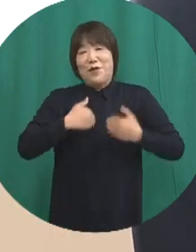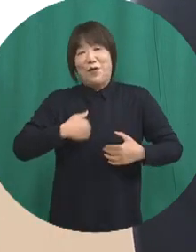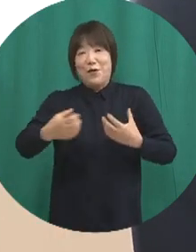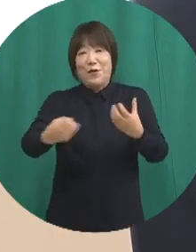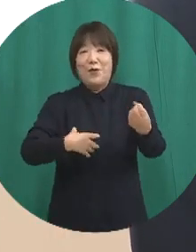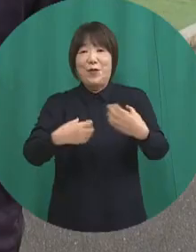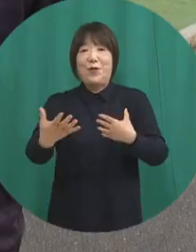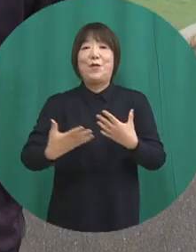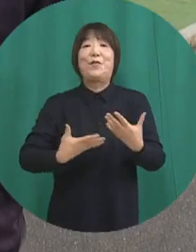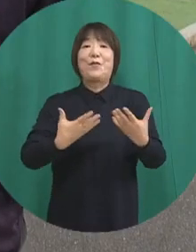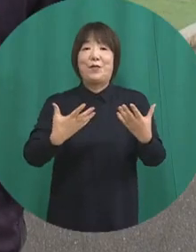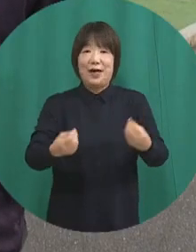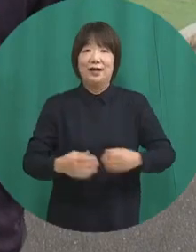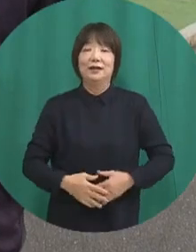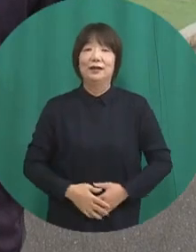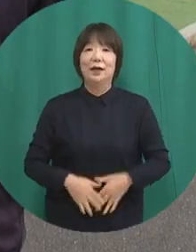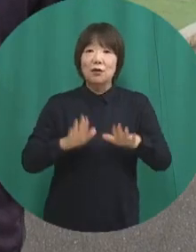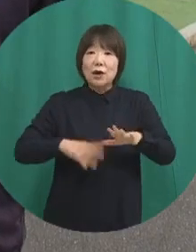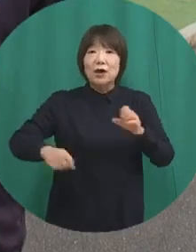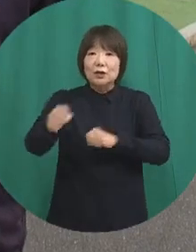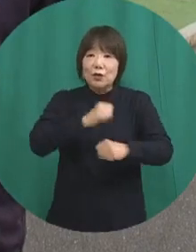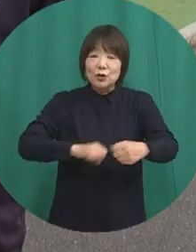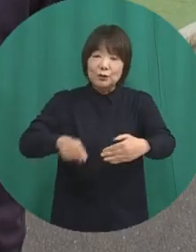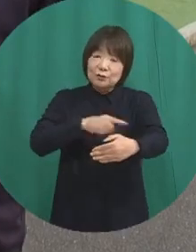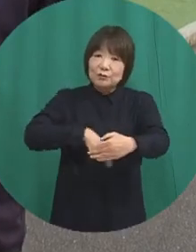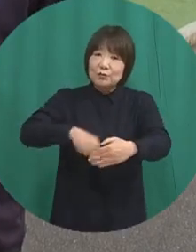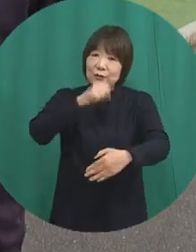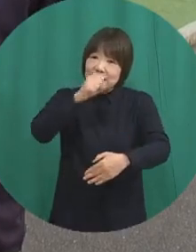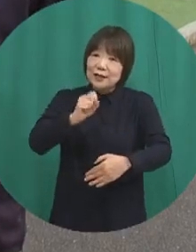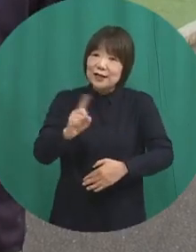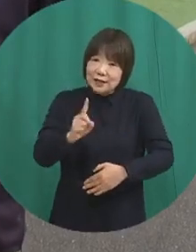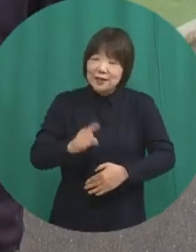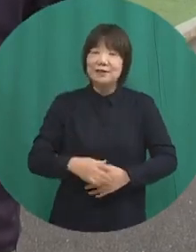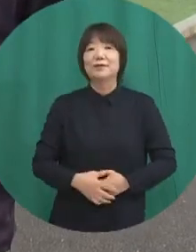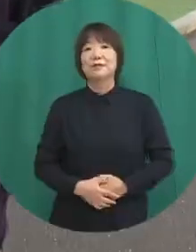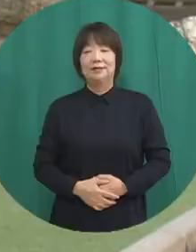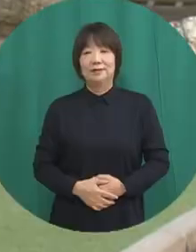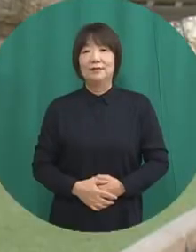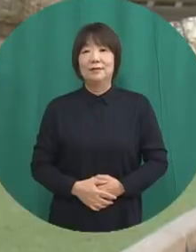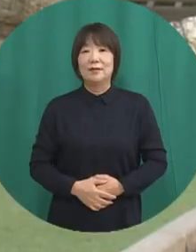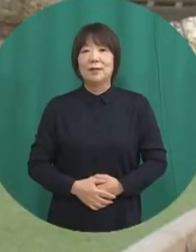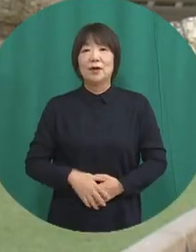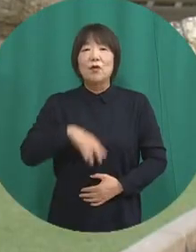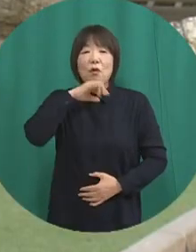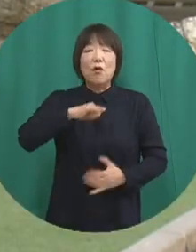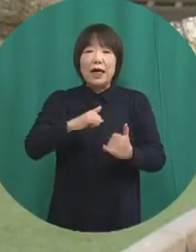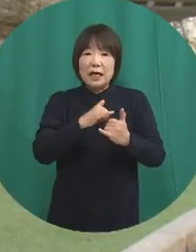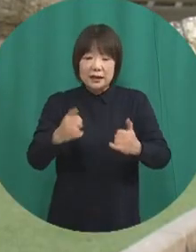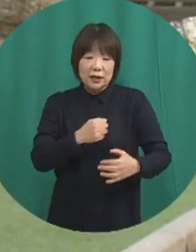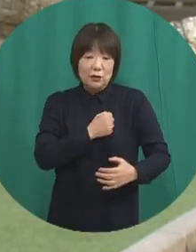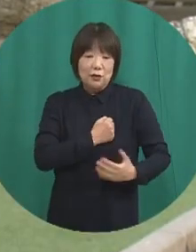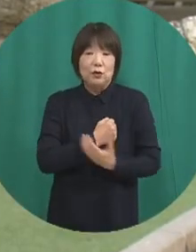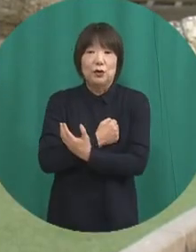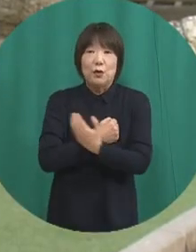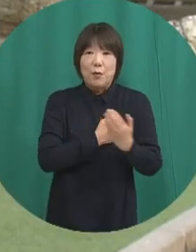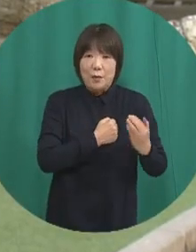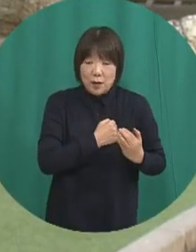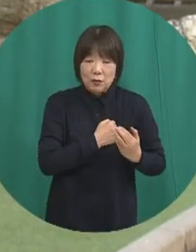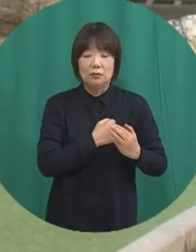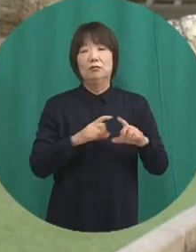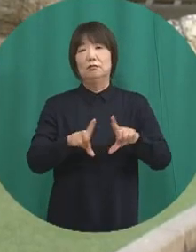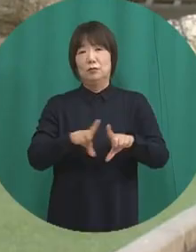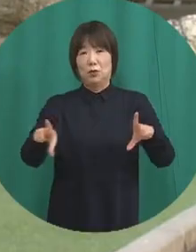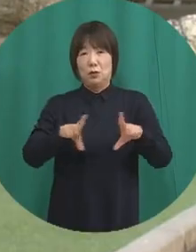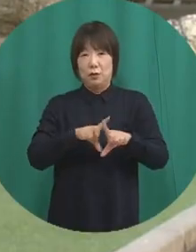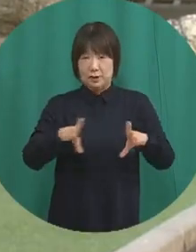らいました。 今回の取り組みで良かったところを教えてください。 はい、高齢者の方の命を守るということ